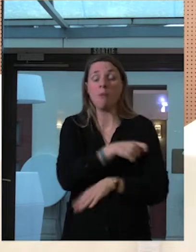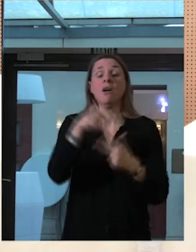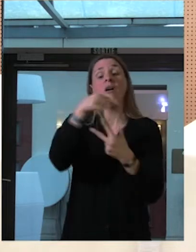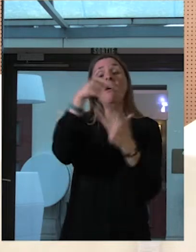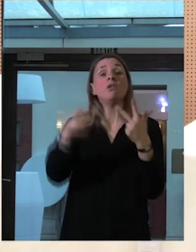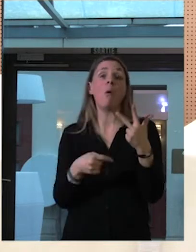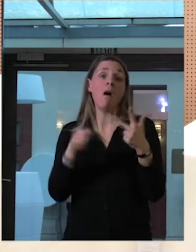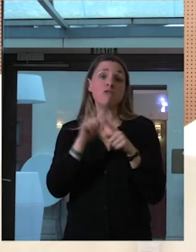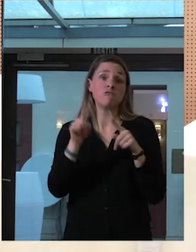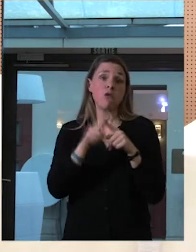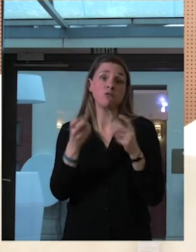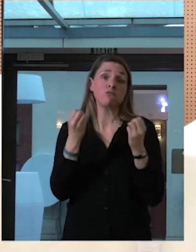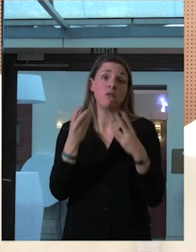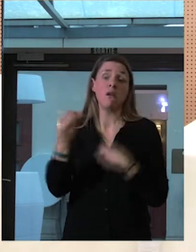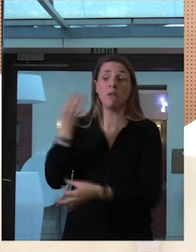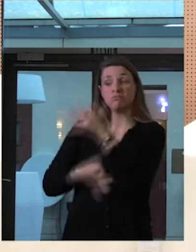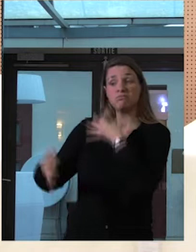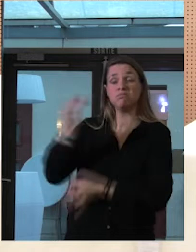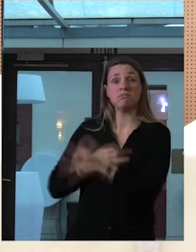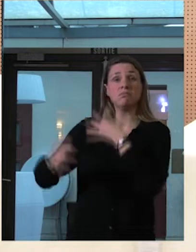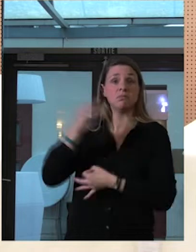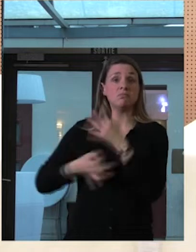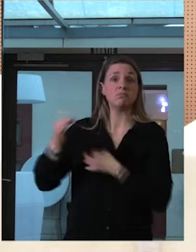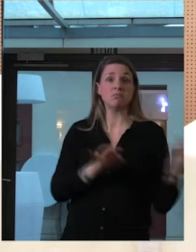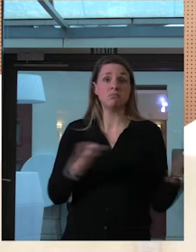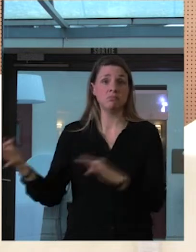va dire, des trois choses qui reviennent très très très régulièrement.